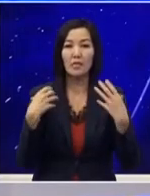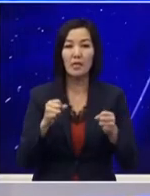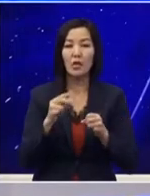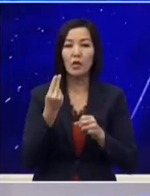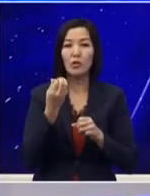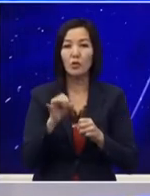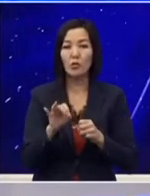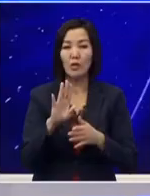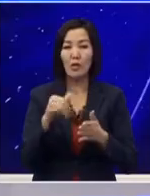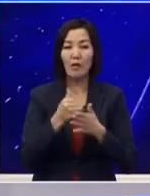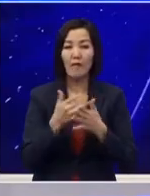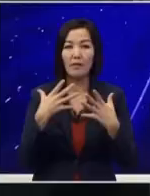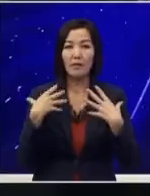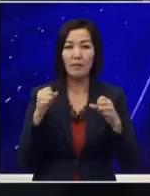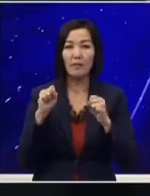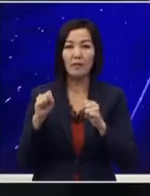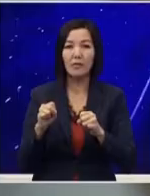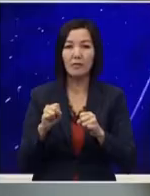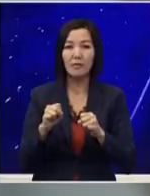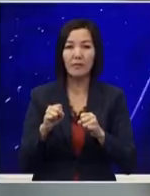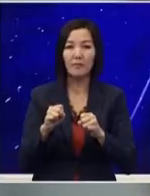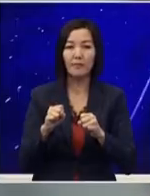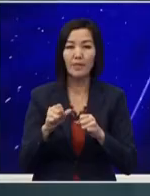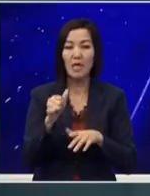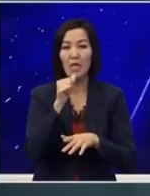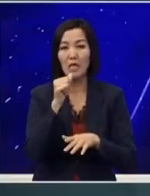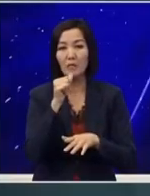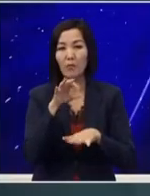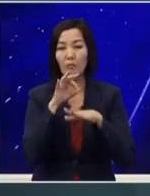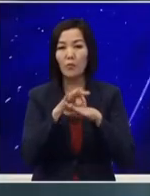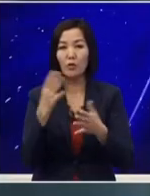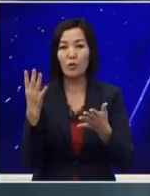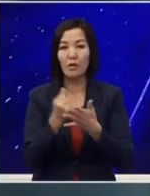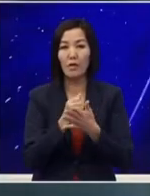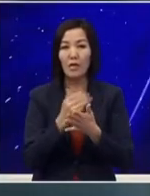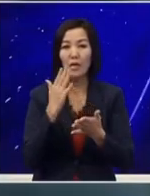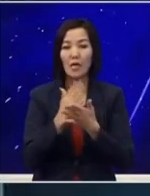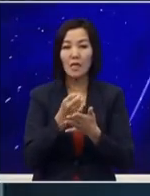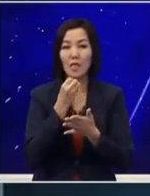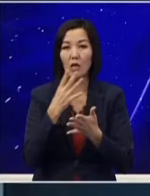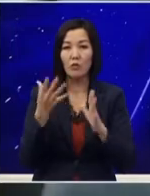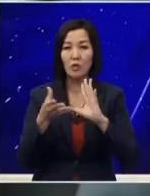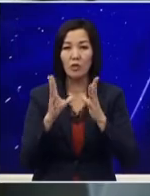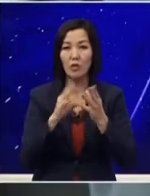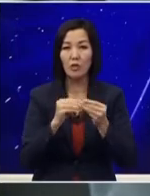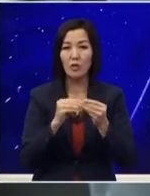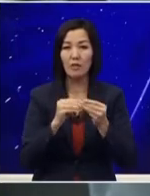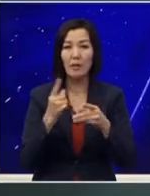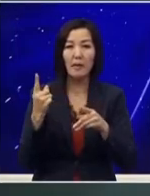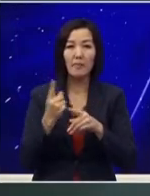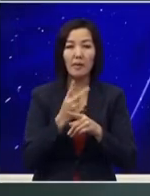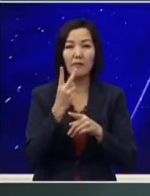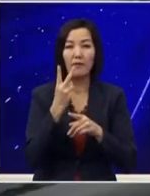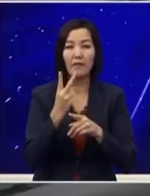Цой. Глава ведомства сообщил, что доклинические испытания пройдены успешно, есть хорошие результаты.